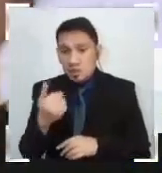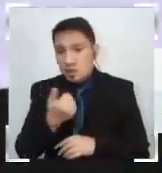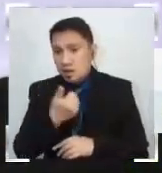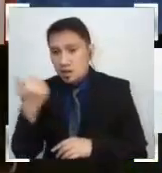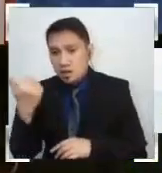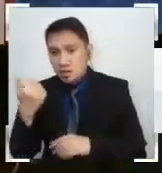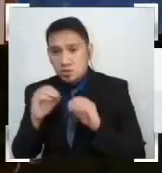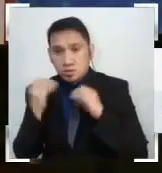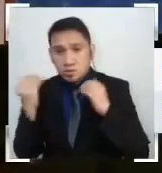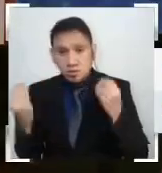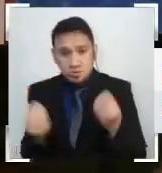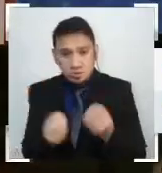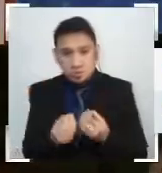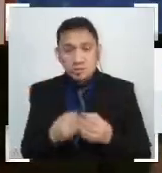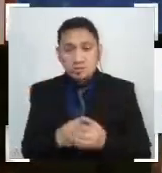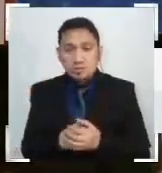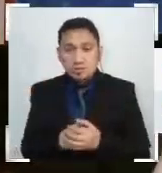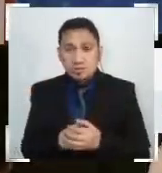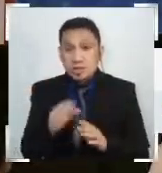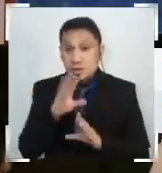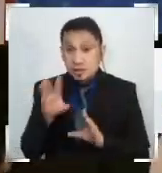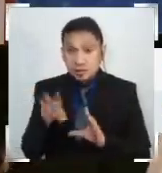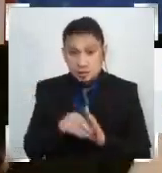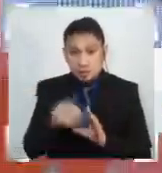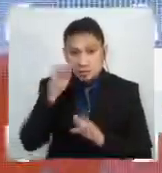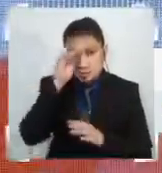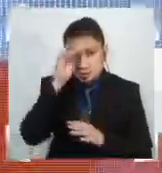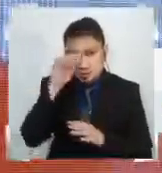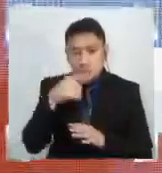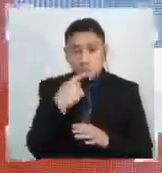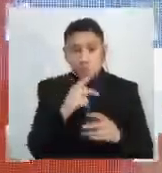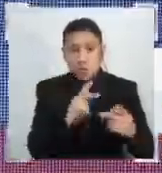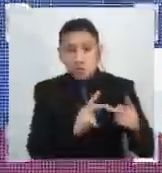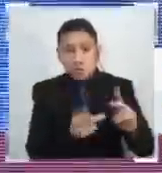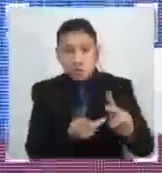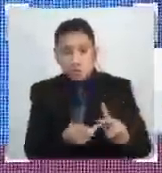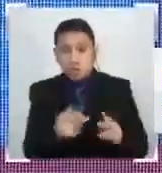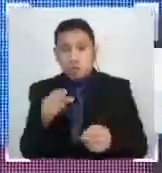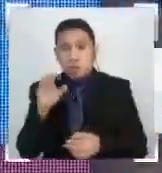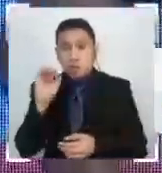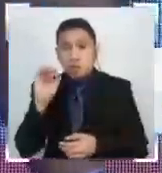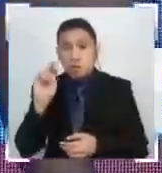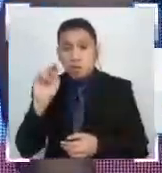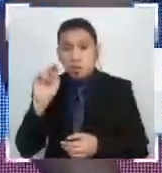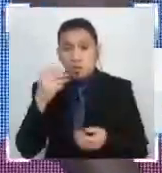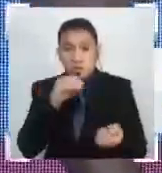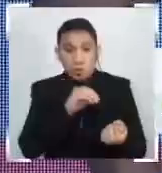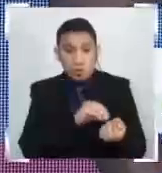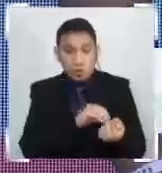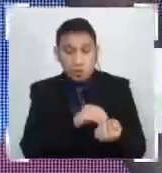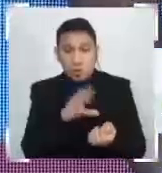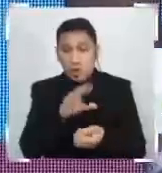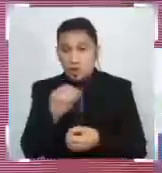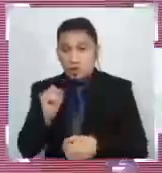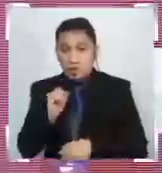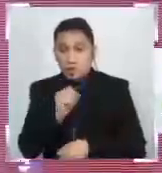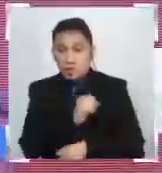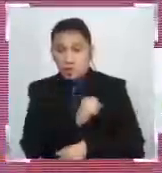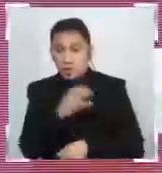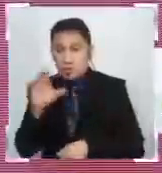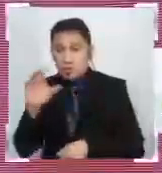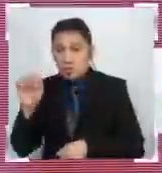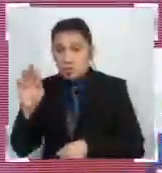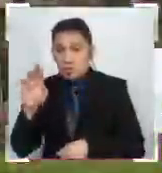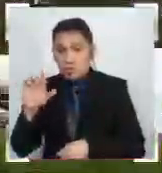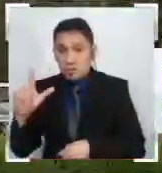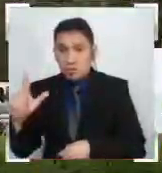kanila. Kasama ni Moreno ang kanyang running mate na si Dr. Willie Ong at senatorial aspirants na sina Carl Balita at Attorney